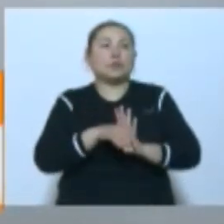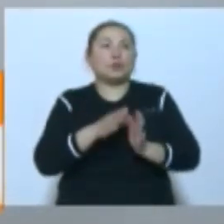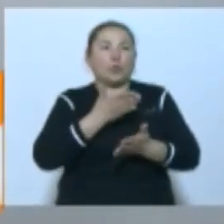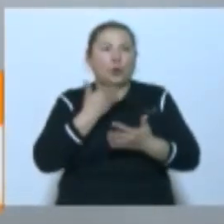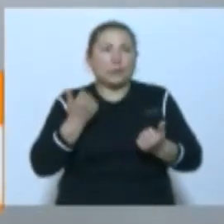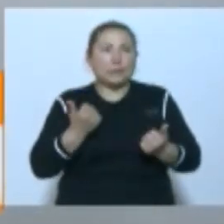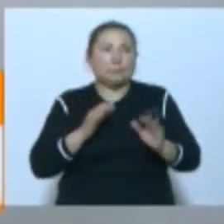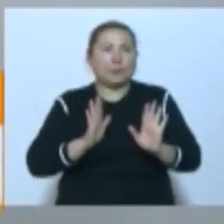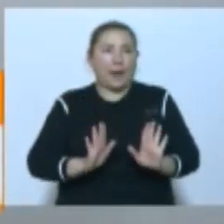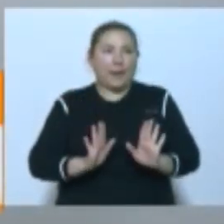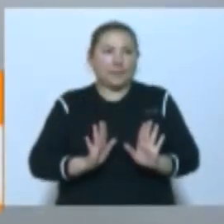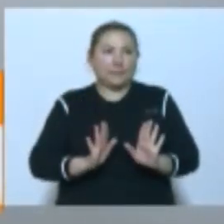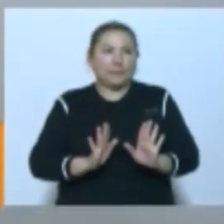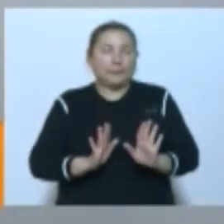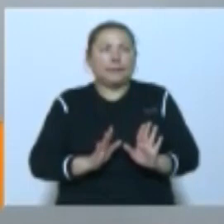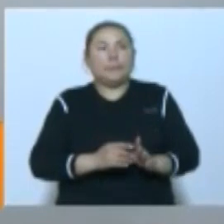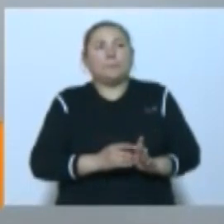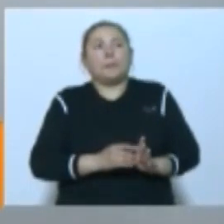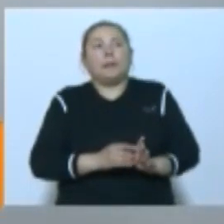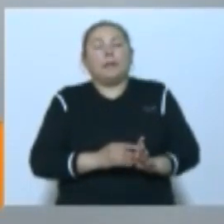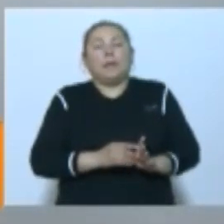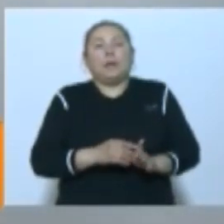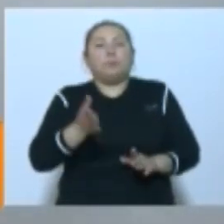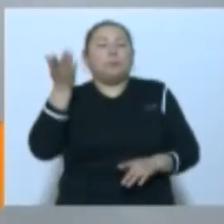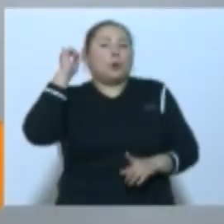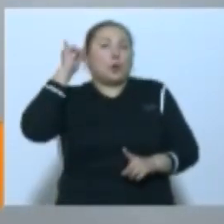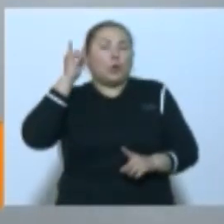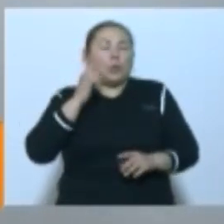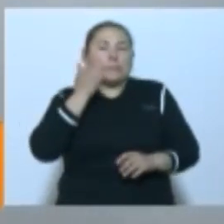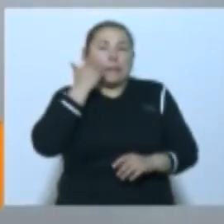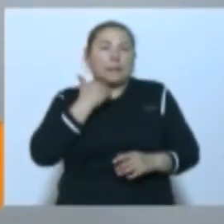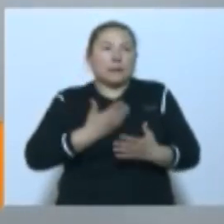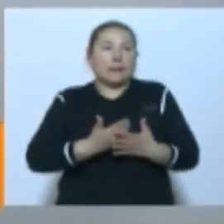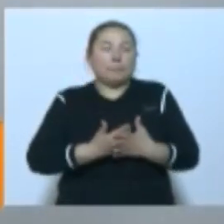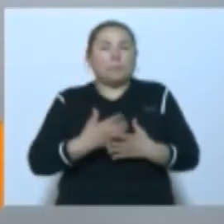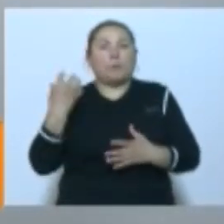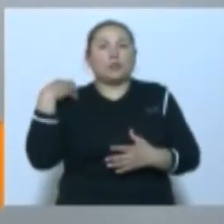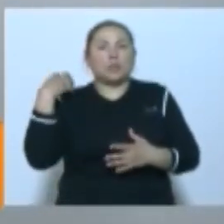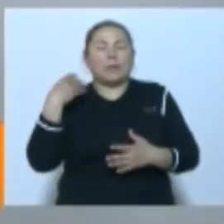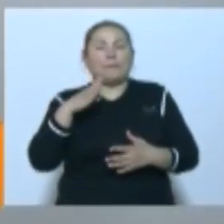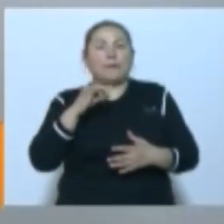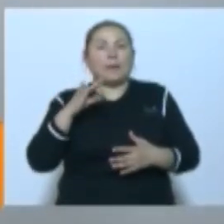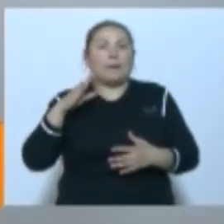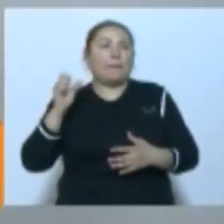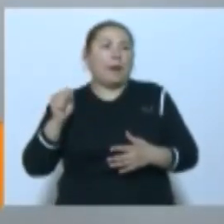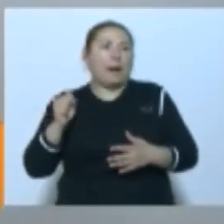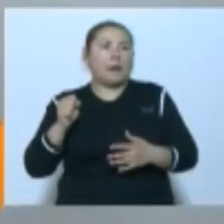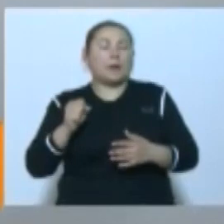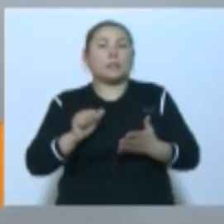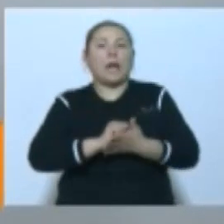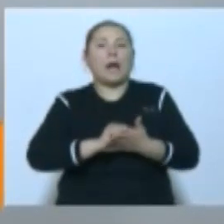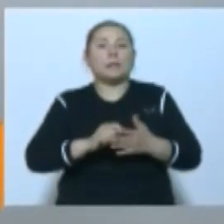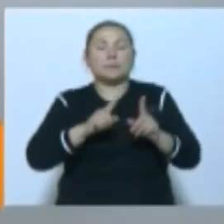ойыншылары. Бірақ ескі бұрынғы басшылар FIFA-мен жұмыс істемеген, бір қағаз